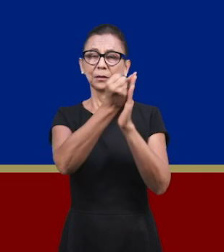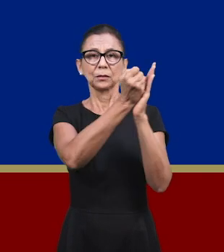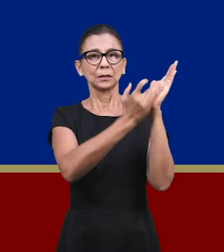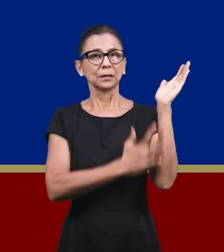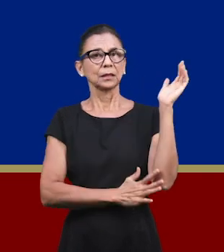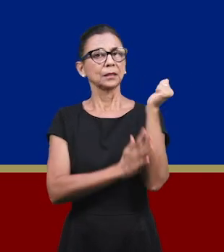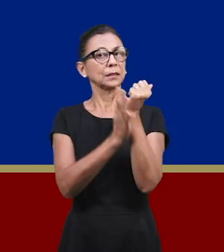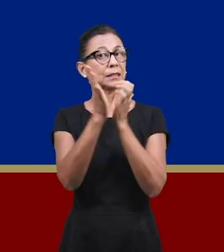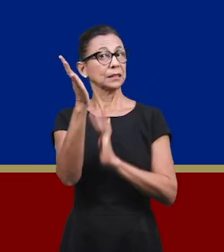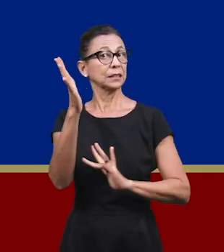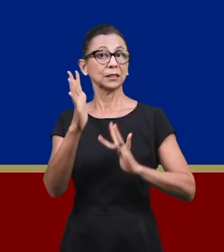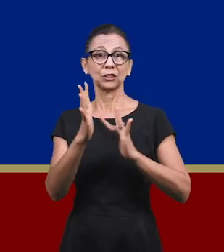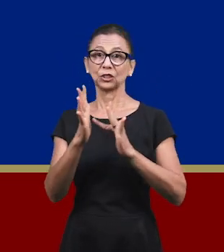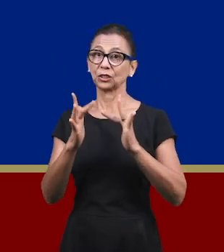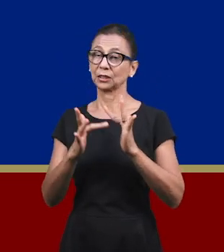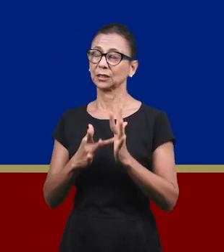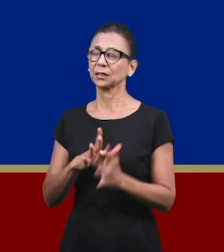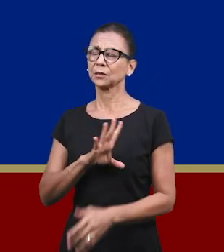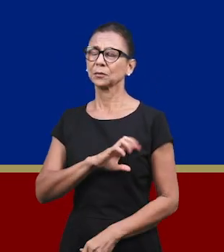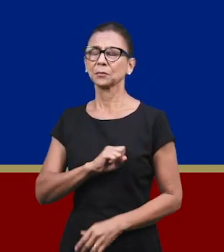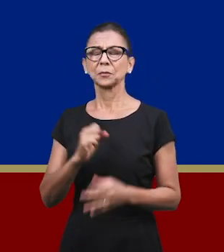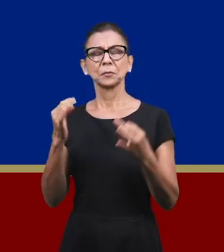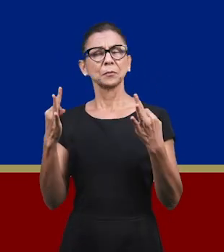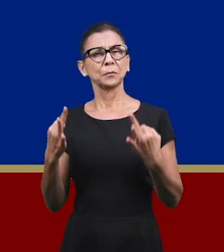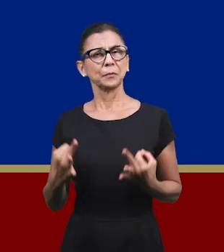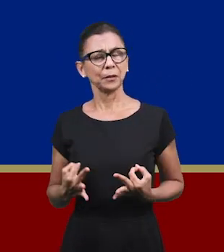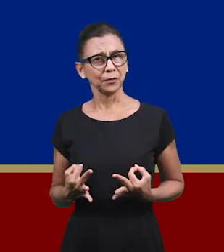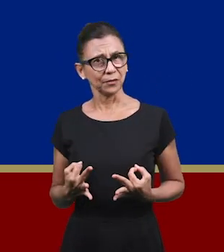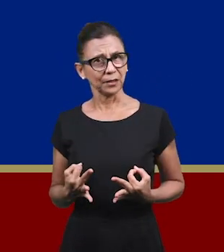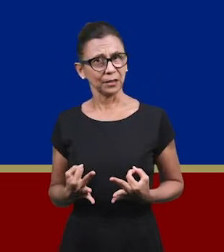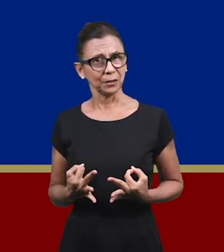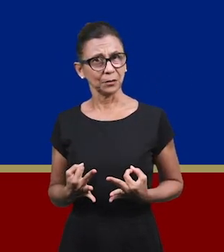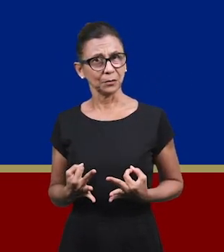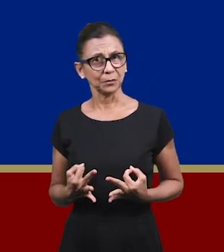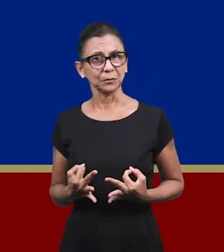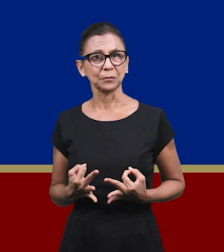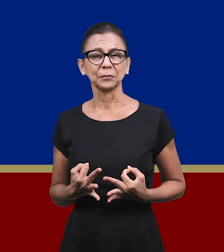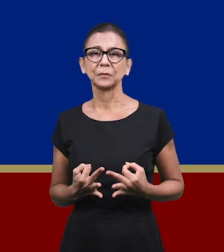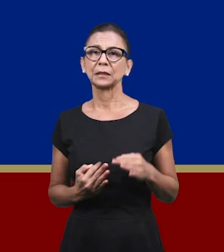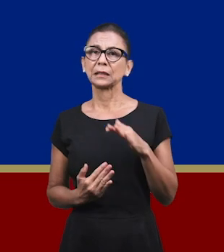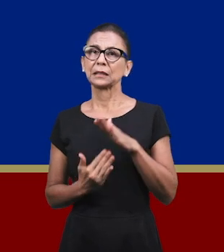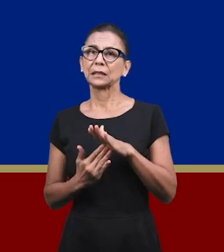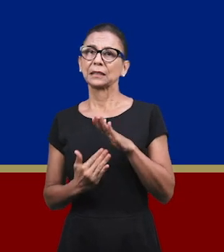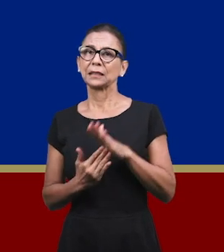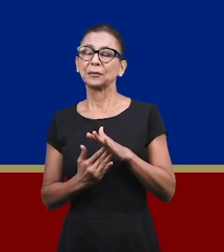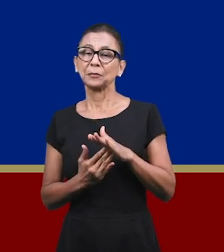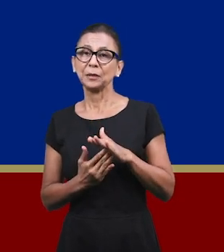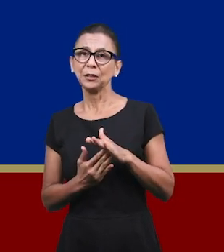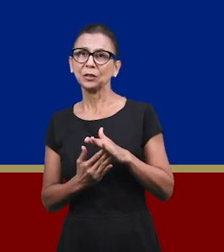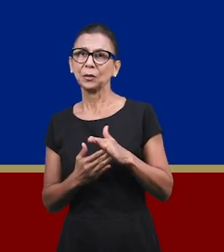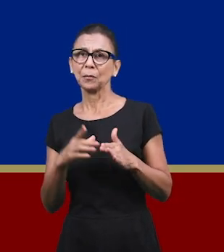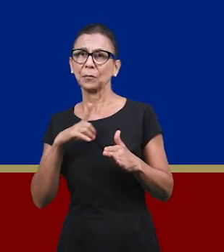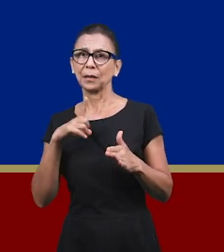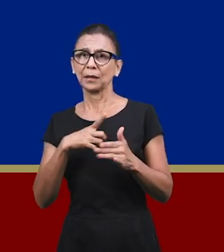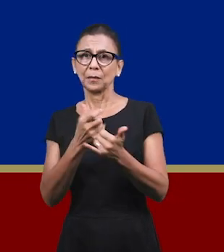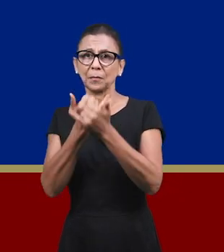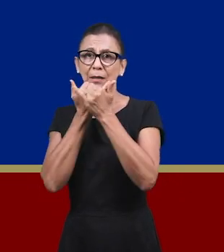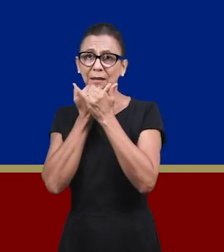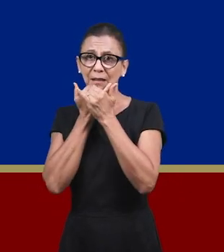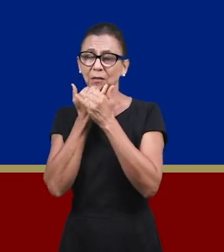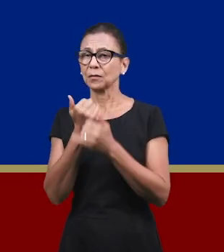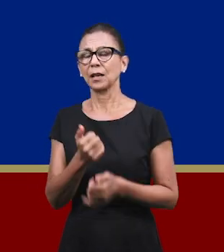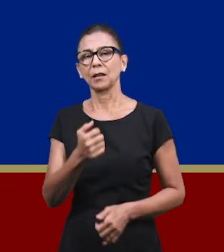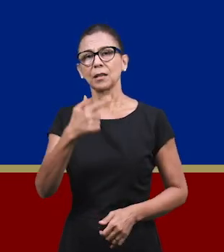Dieu pour nos vies. » Il continue à pardonner à travers le sang de Jésus avec